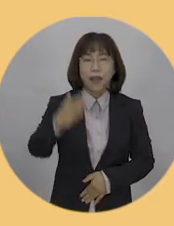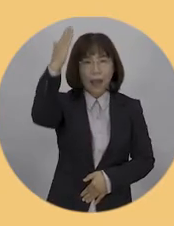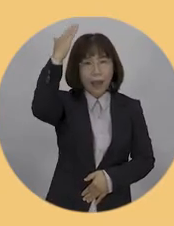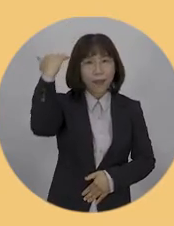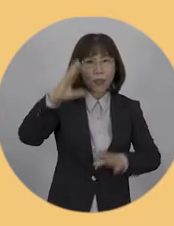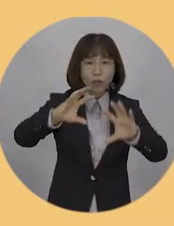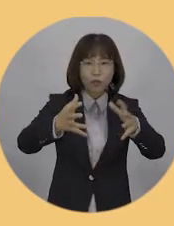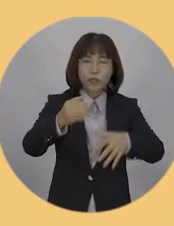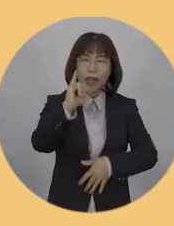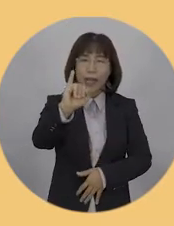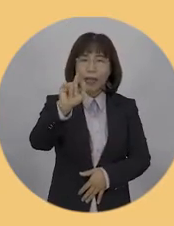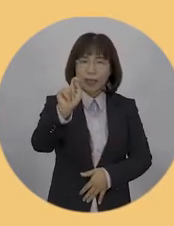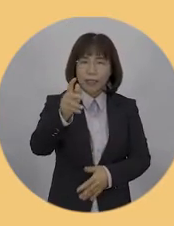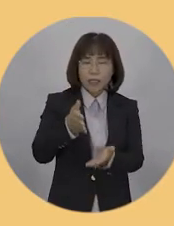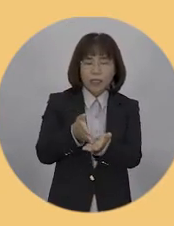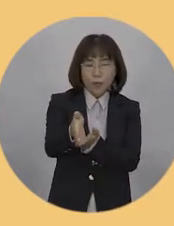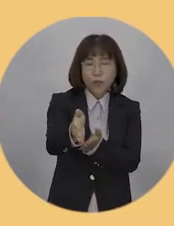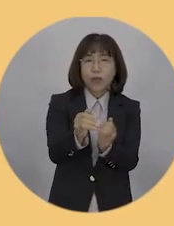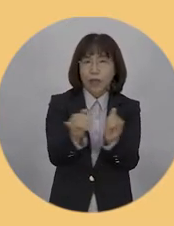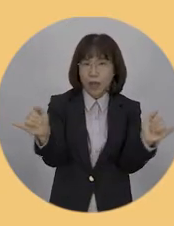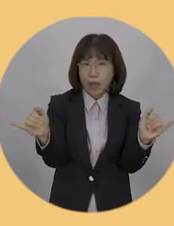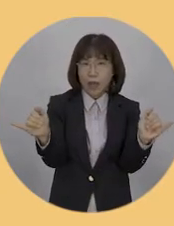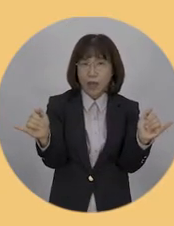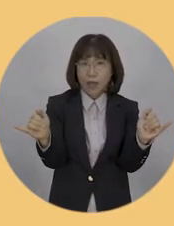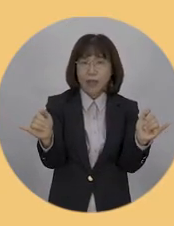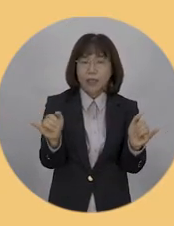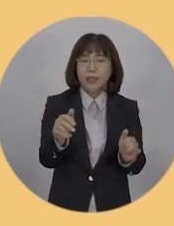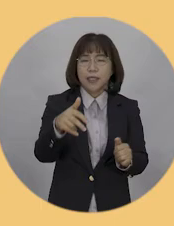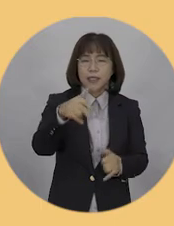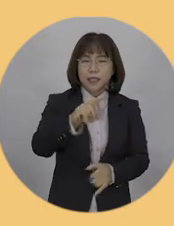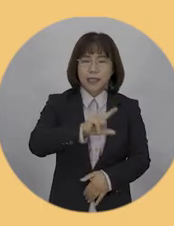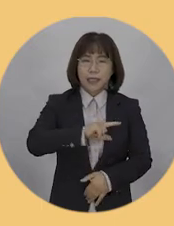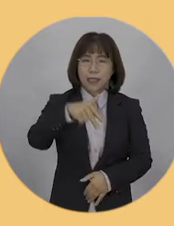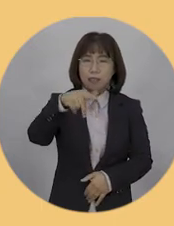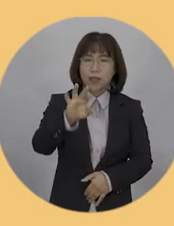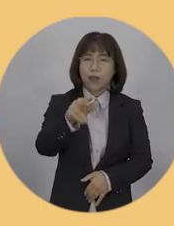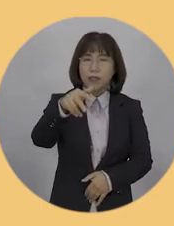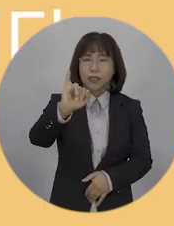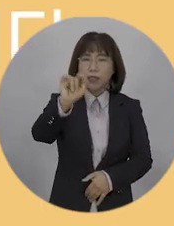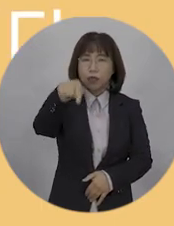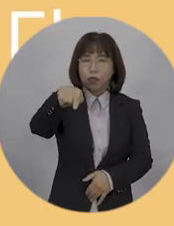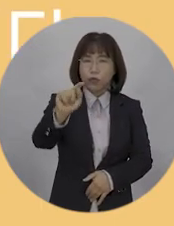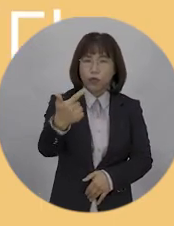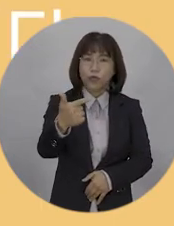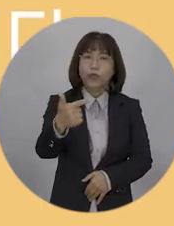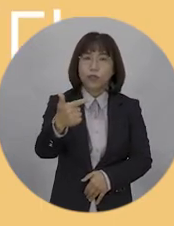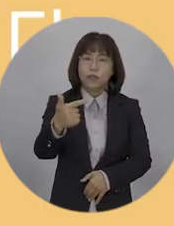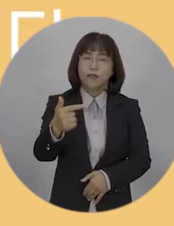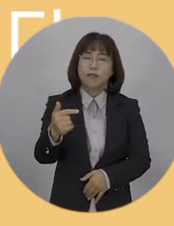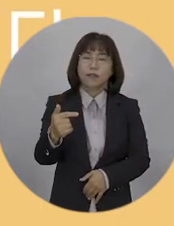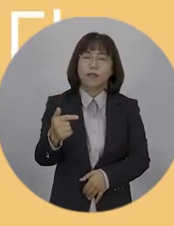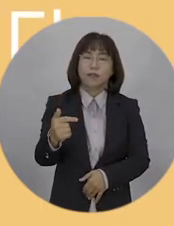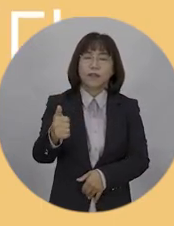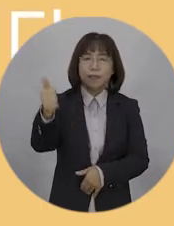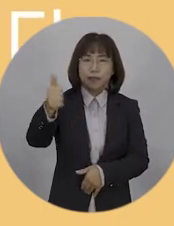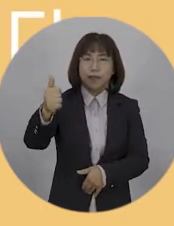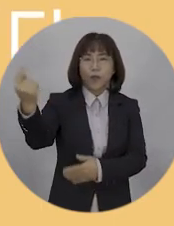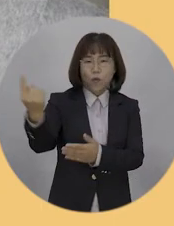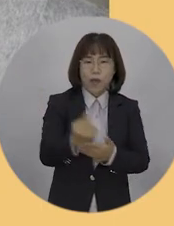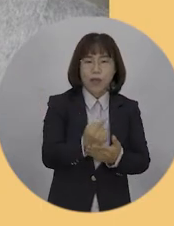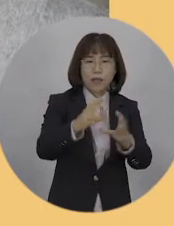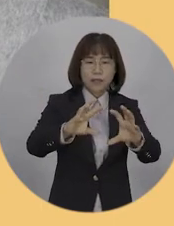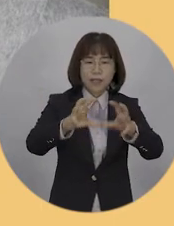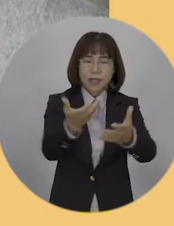강좌에는 대한민국 최고의 IT 융합 전문가인 모두의 연구소 정지훈 최고 비전 책임자가 강사로 나와